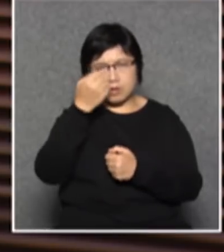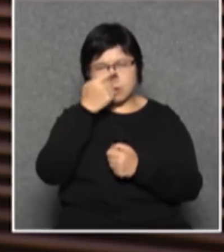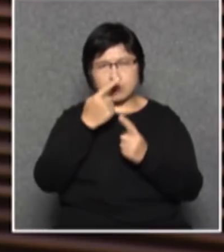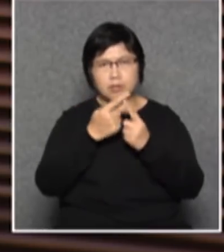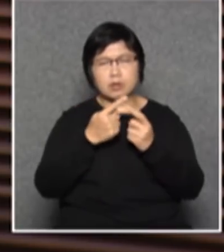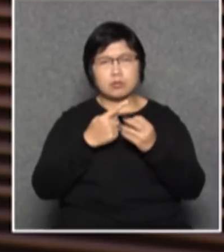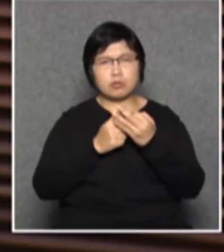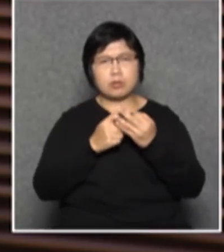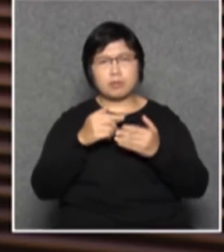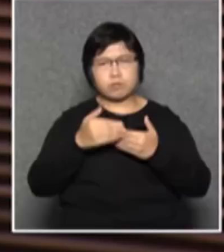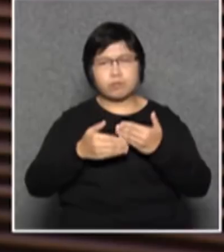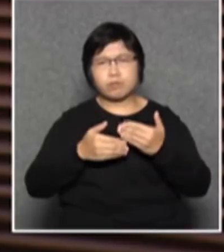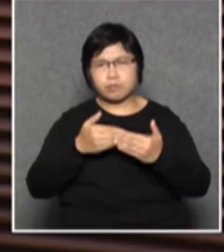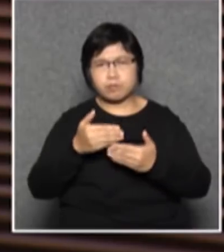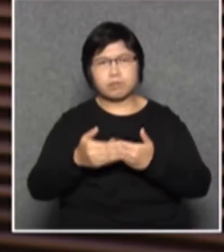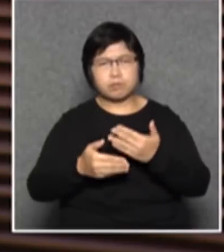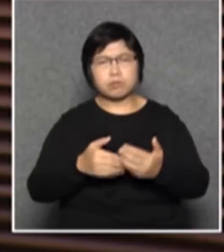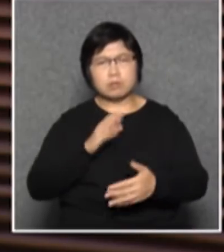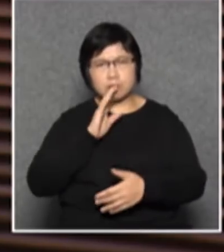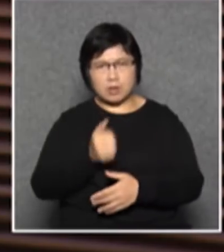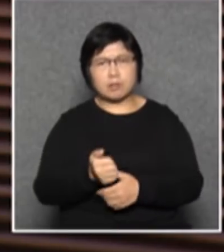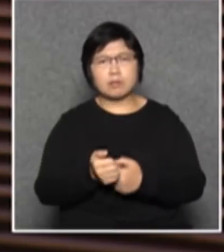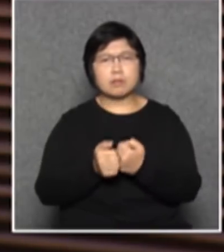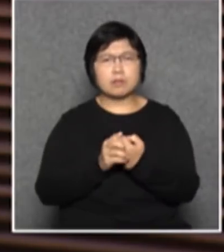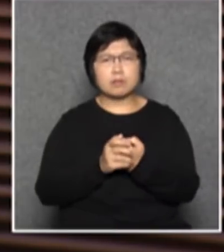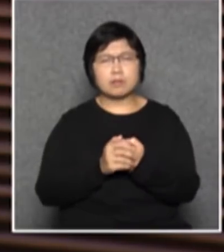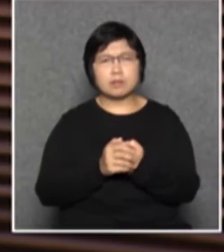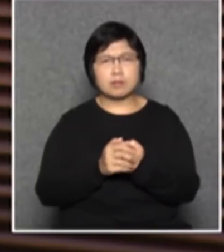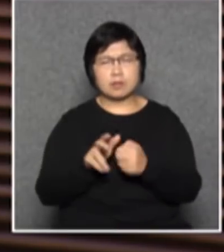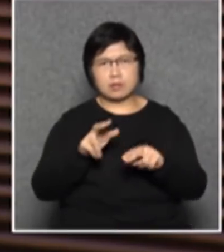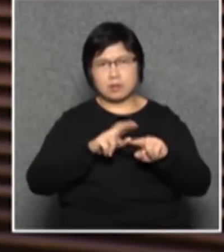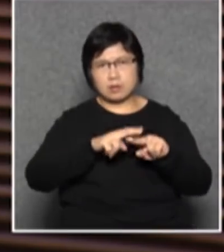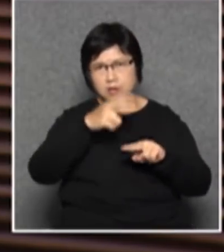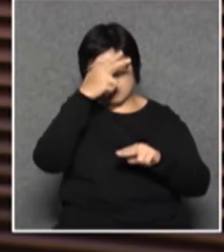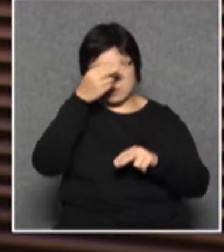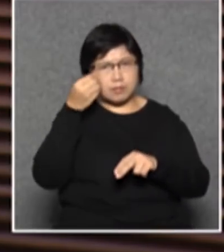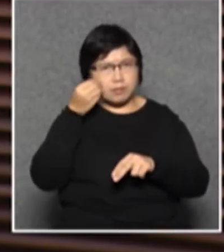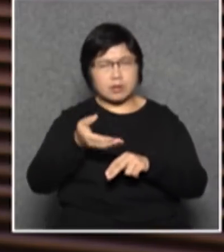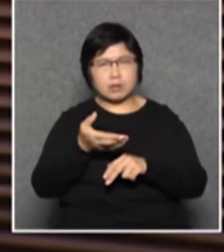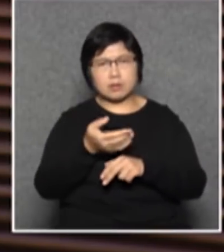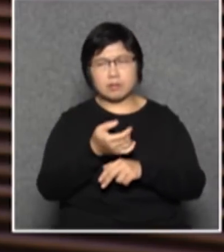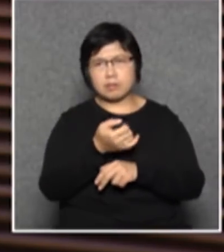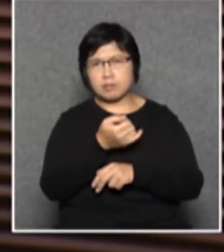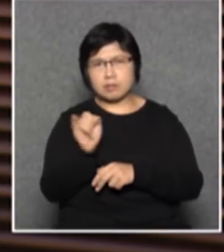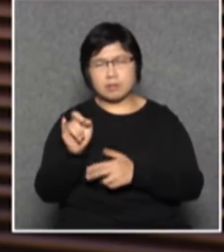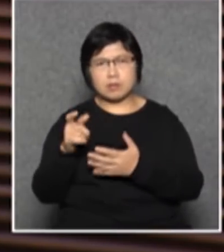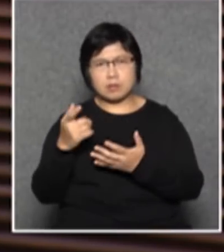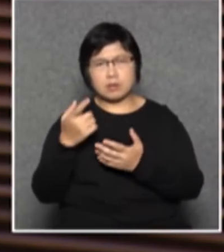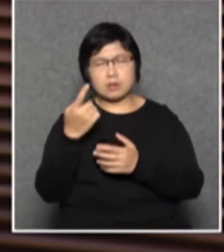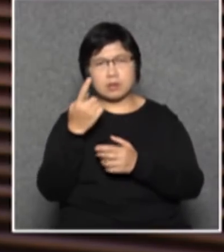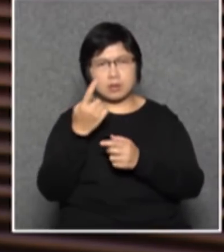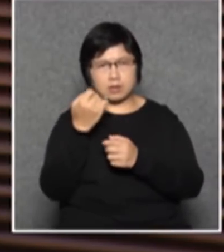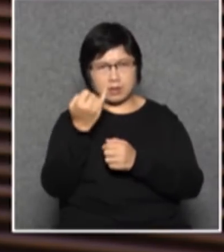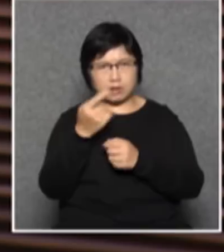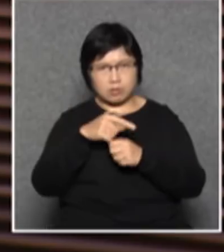步步行，完全合情合理。難道中央給一個否定一國甚至反華策